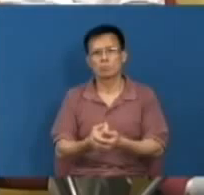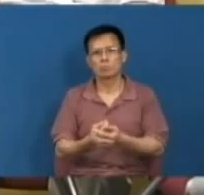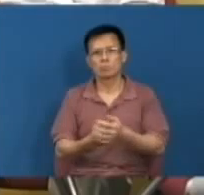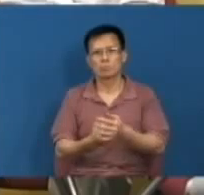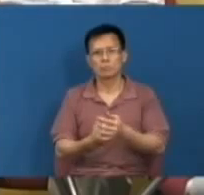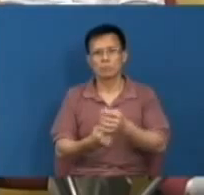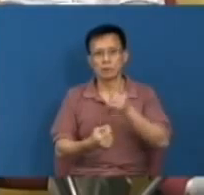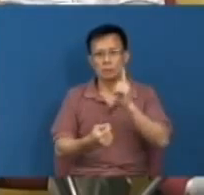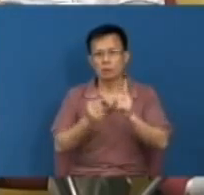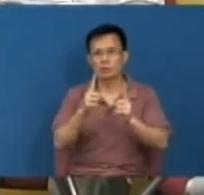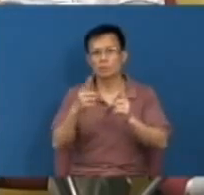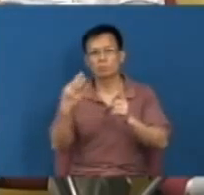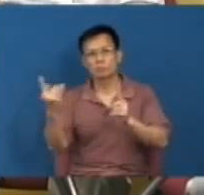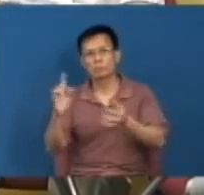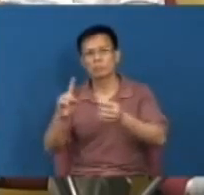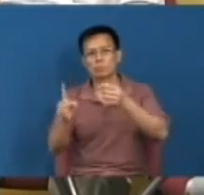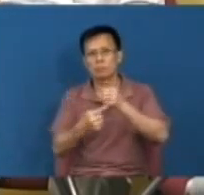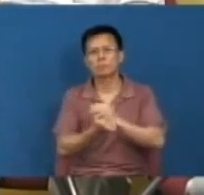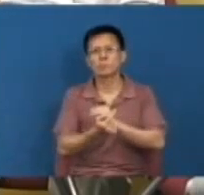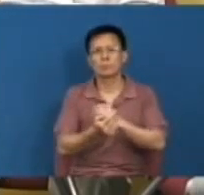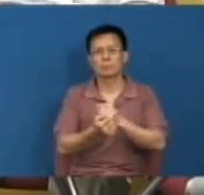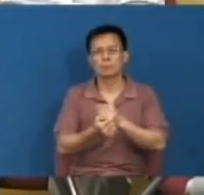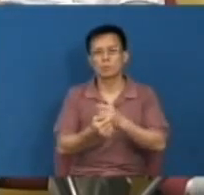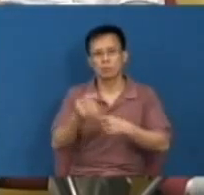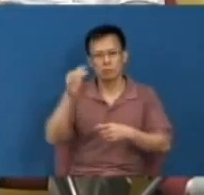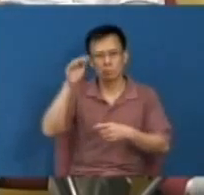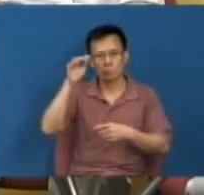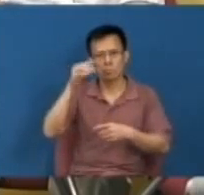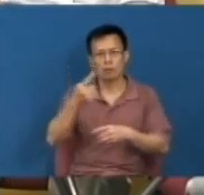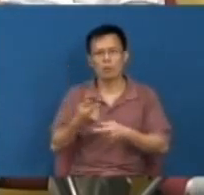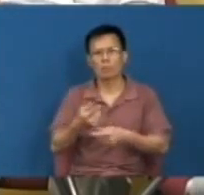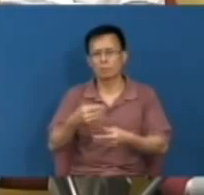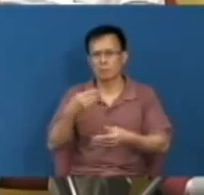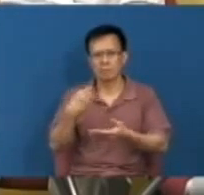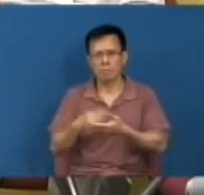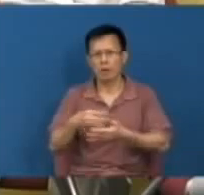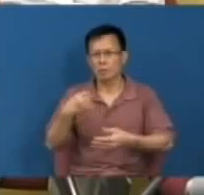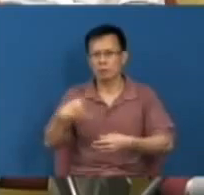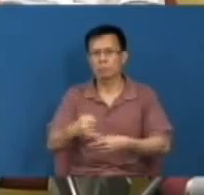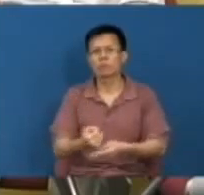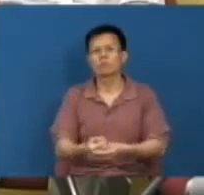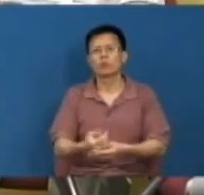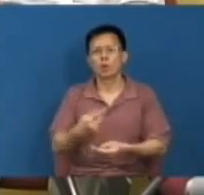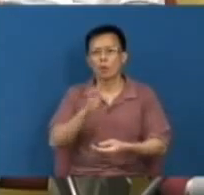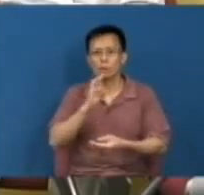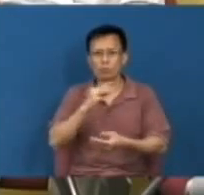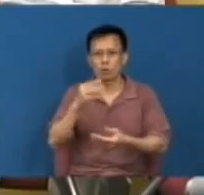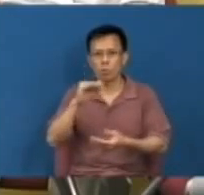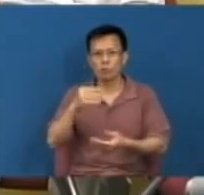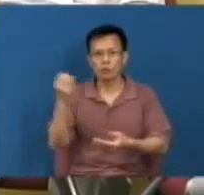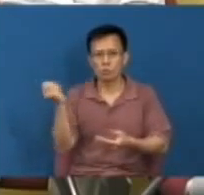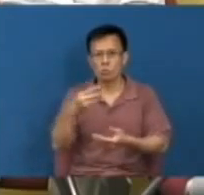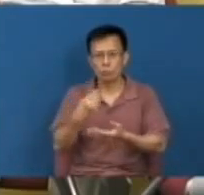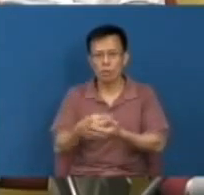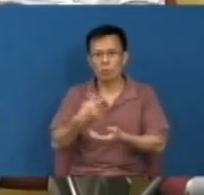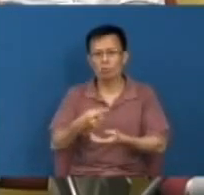幾萬到啦。 咁同你期望仲係好相差好遠啦嚇。 唔係期望，我係買唔翻。 係。 我買得翻咧，我都俾咗佢嘅。咁